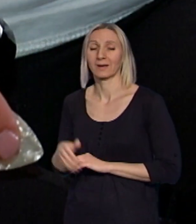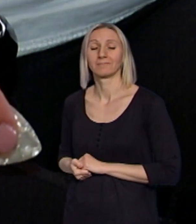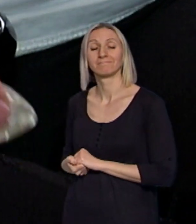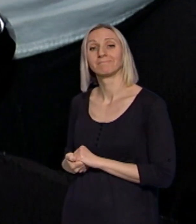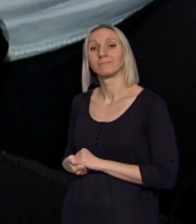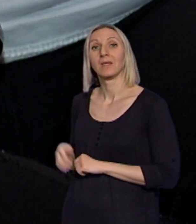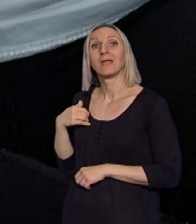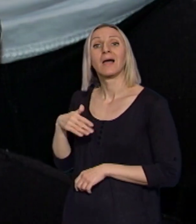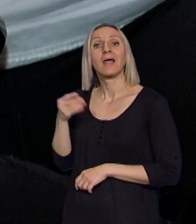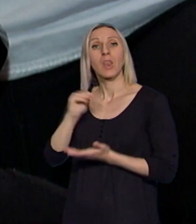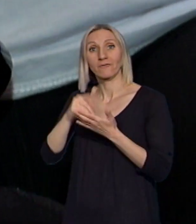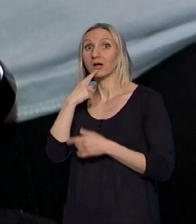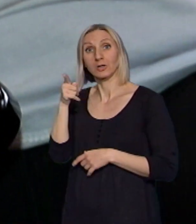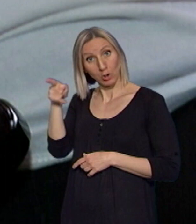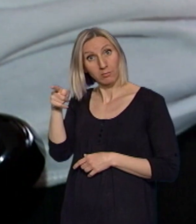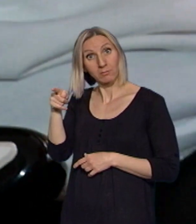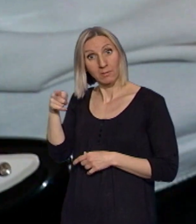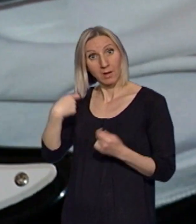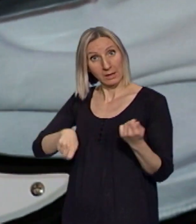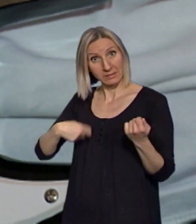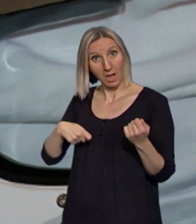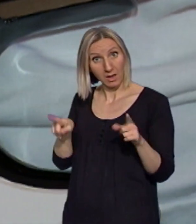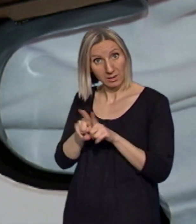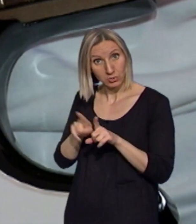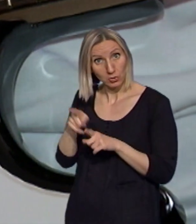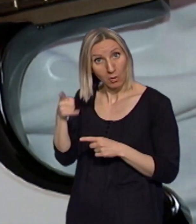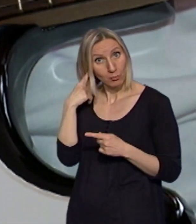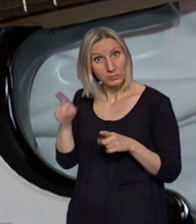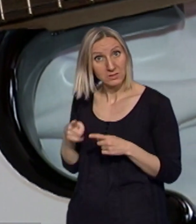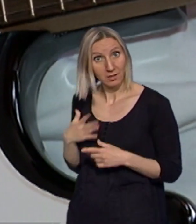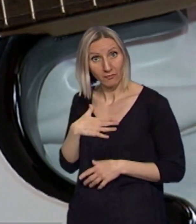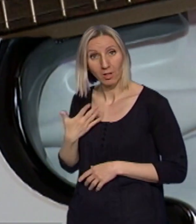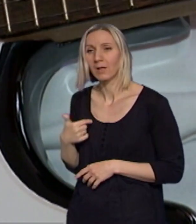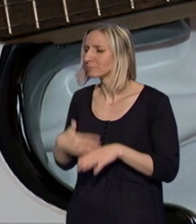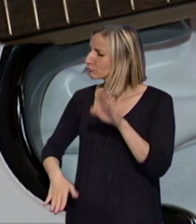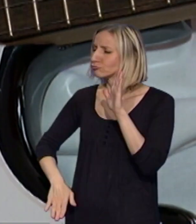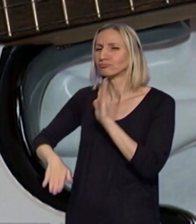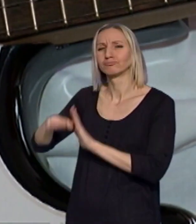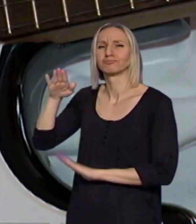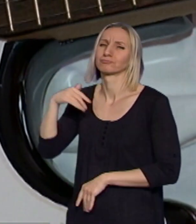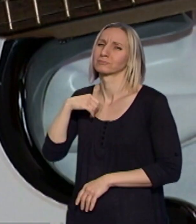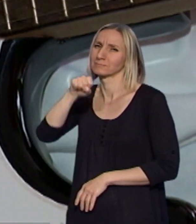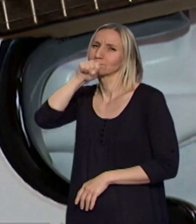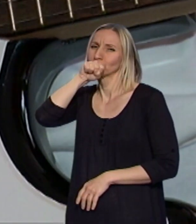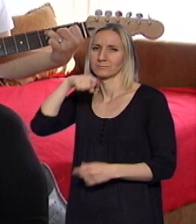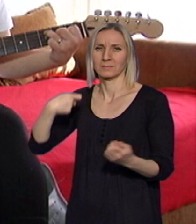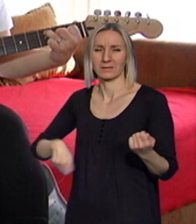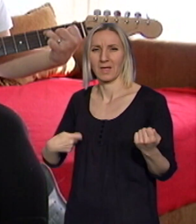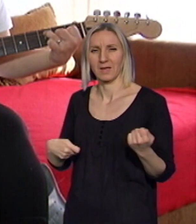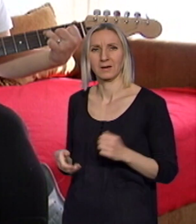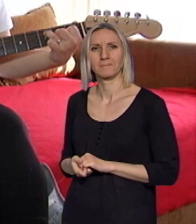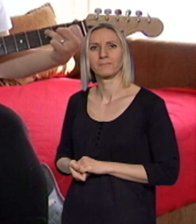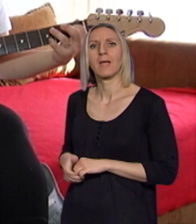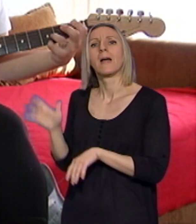baviš i muzikom, ili tako? Da, i muzikom odma dana.